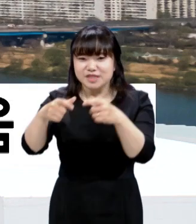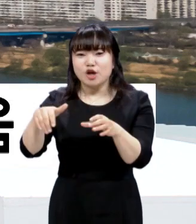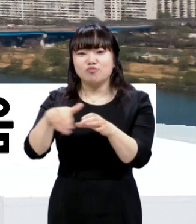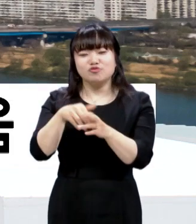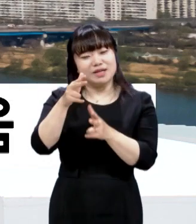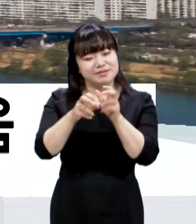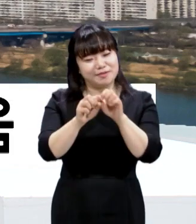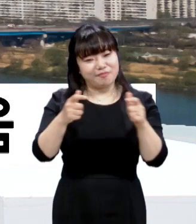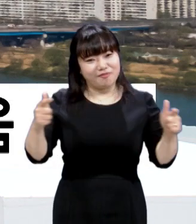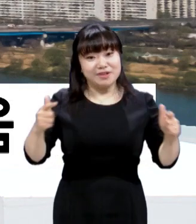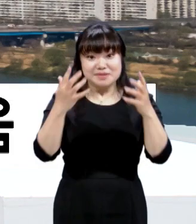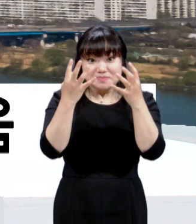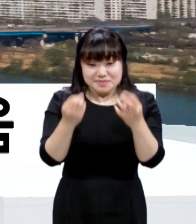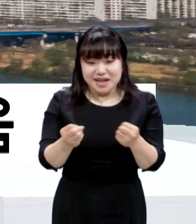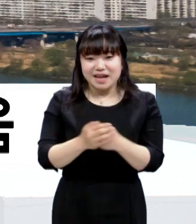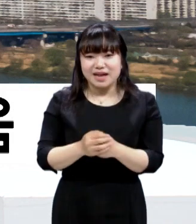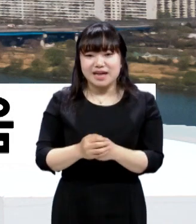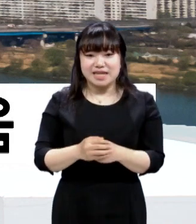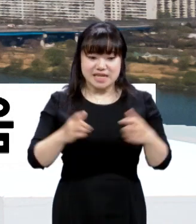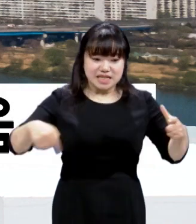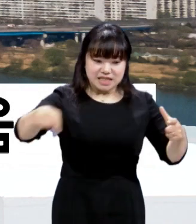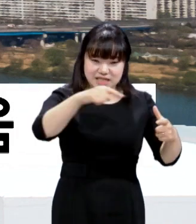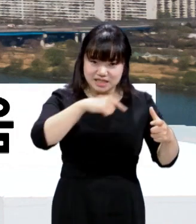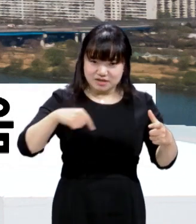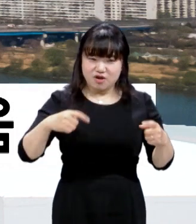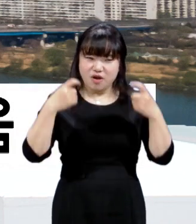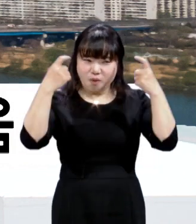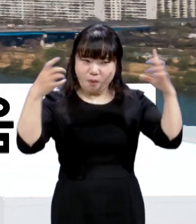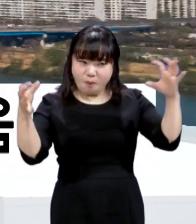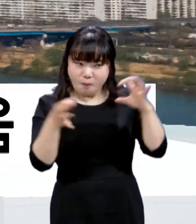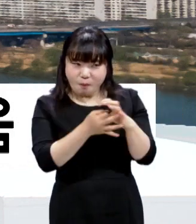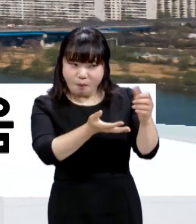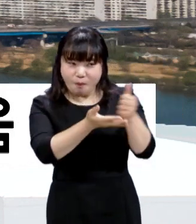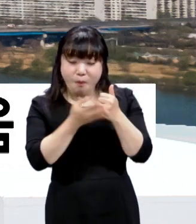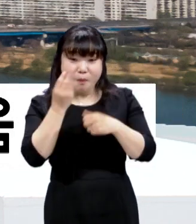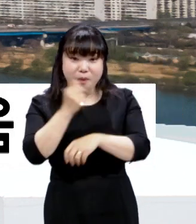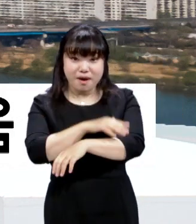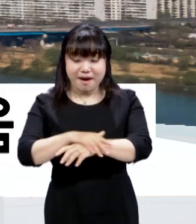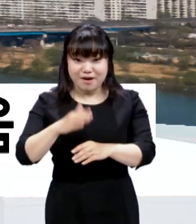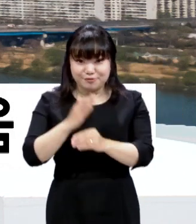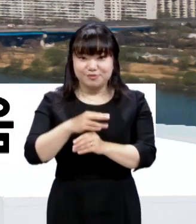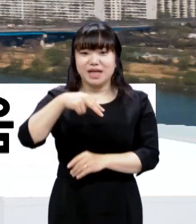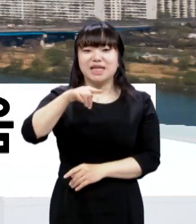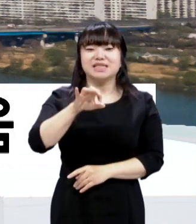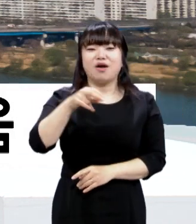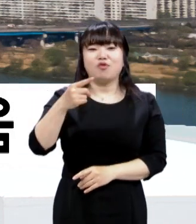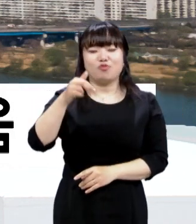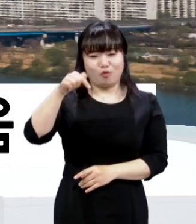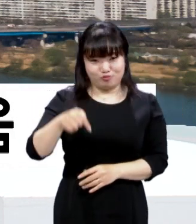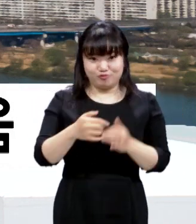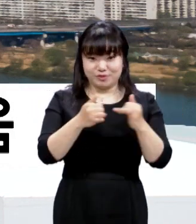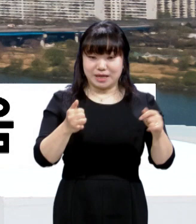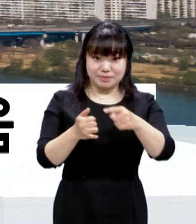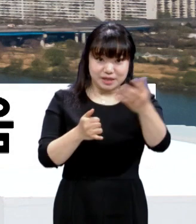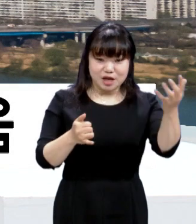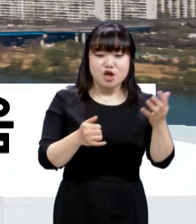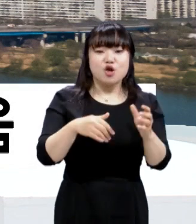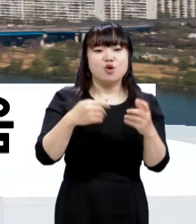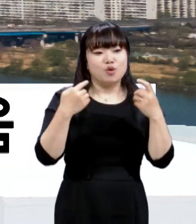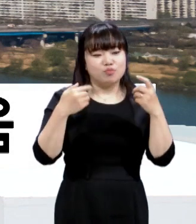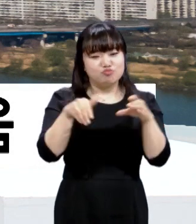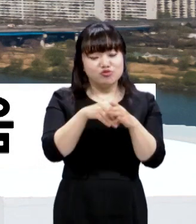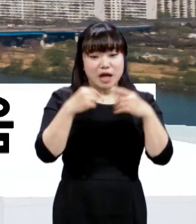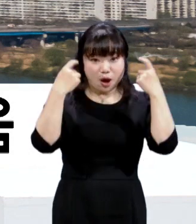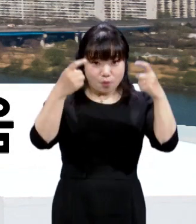사업을 펼치고 있습니다 이 지역 자원을 관광 사업으로 연기하고 있는데 선거구에서 주민을 대상으로 문화관광해설사